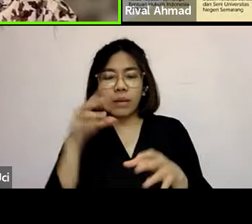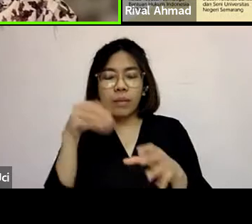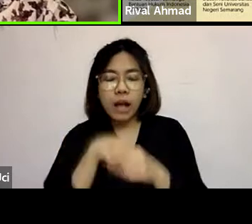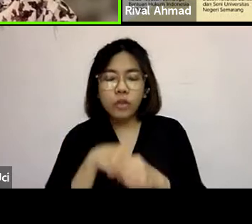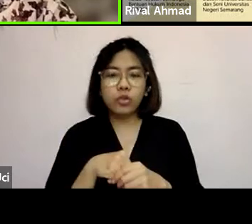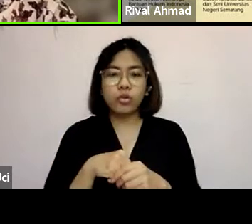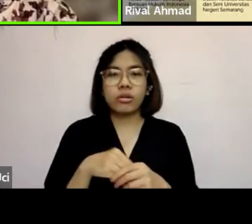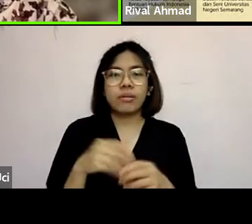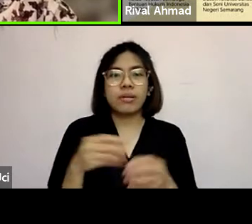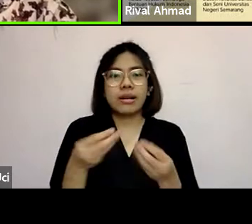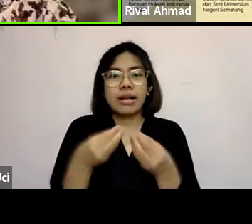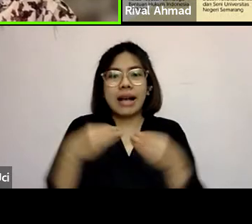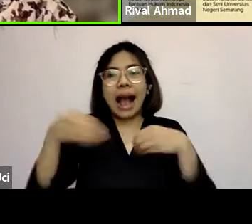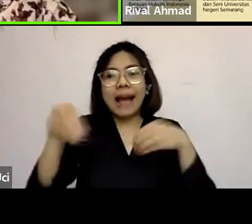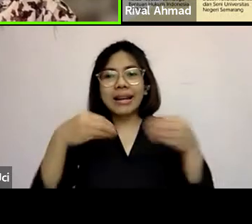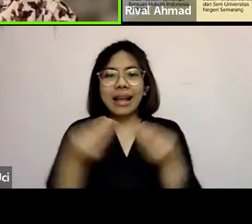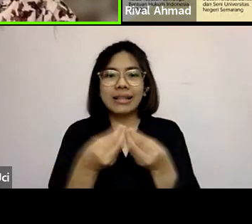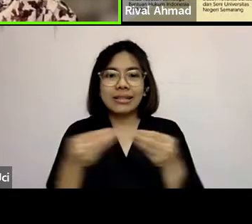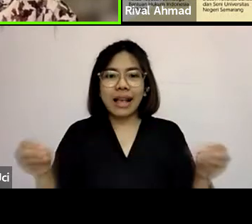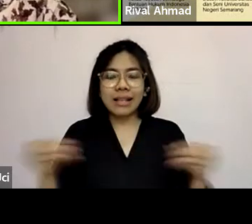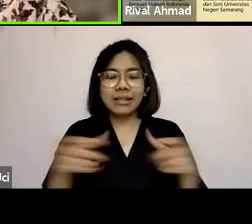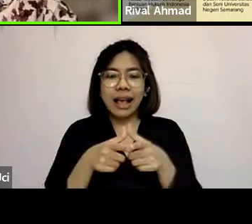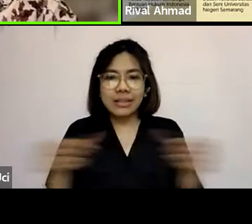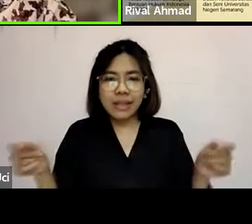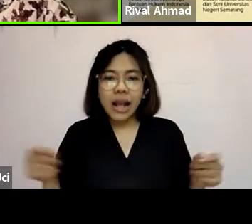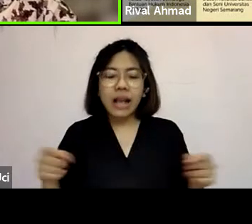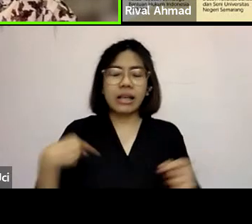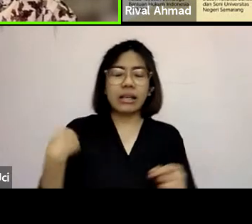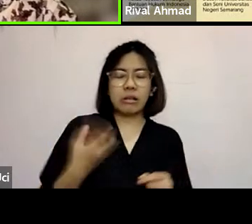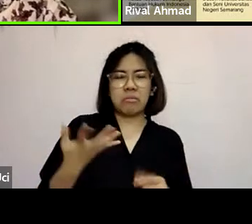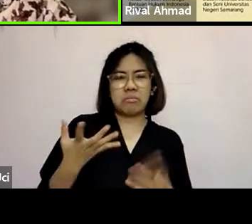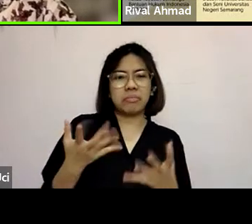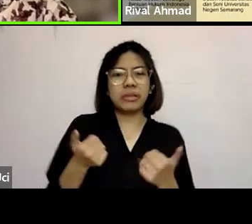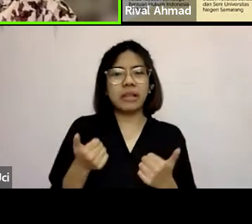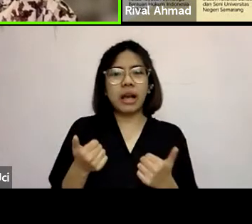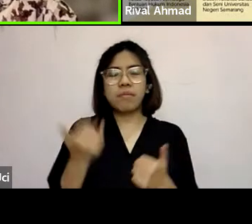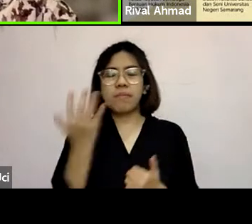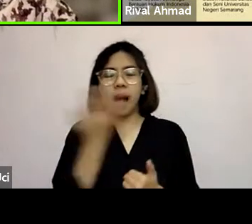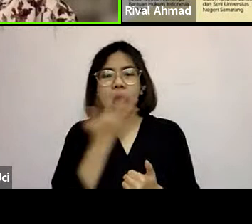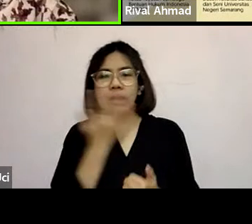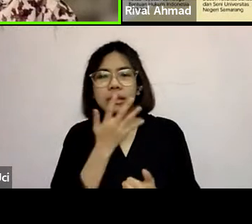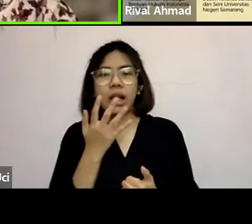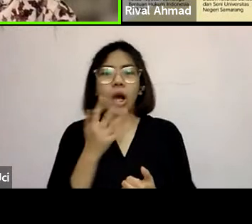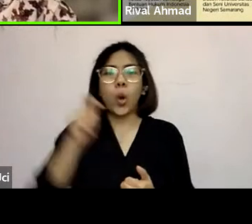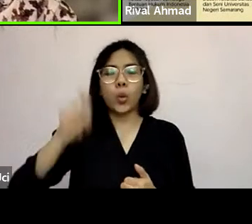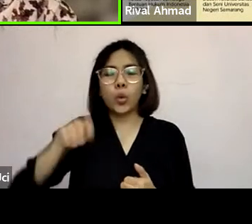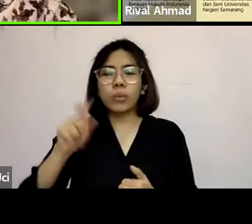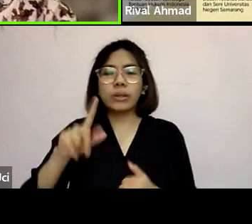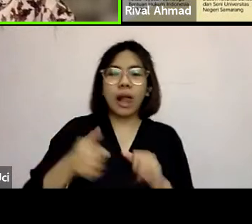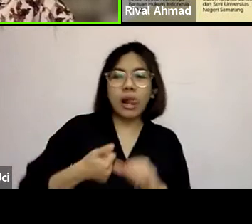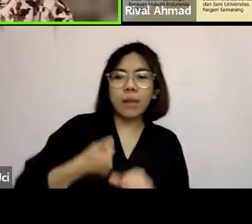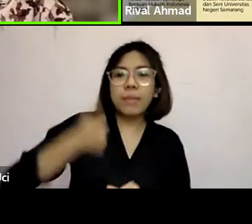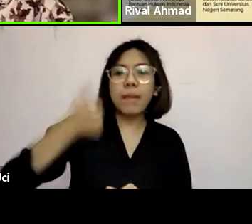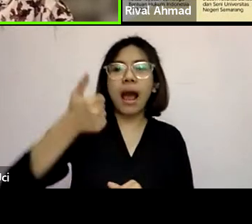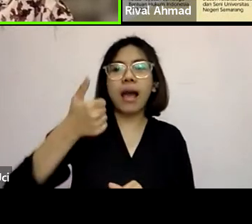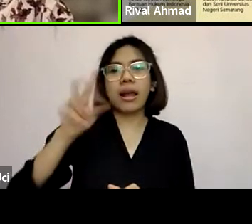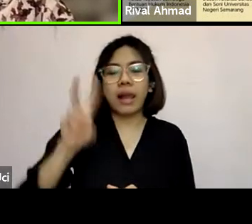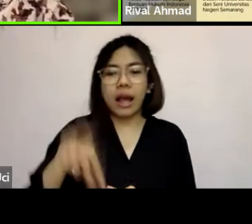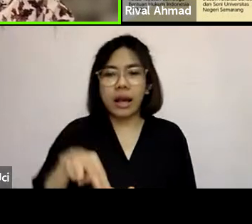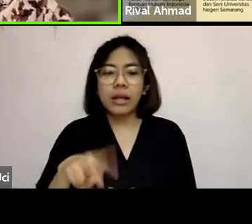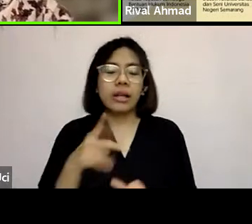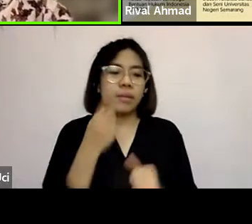kira kita bisa mendewasakan dunia Gem kita dengan bahasa hukum yang lebih baik lebih kontekstual